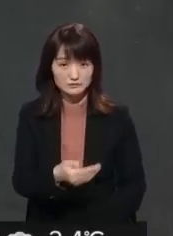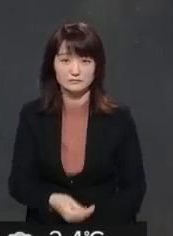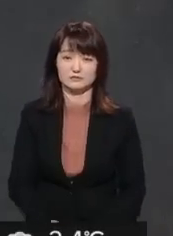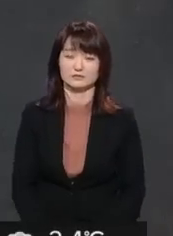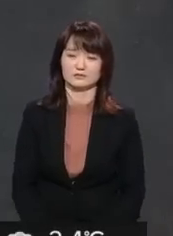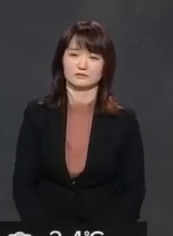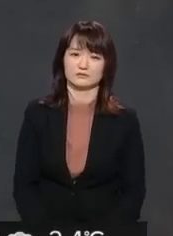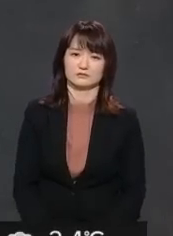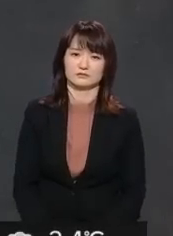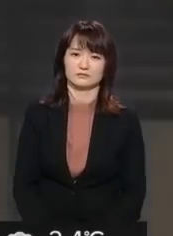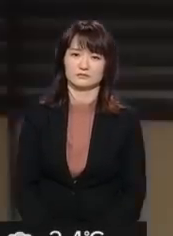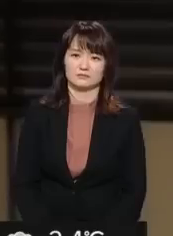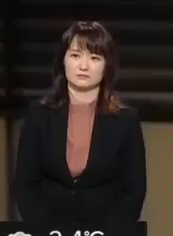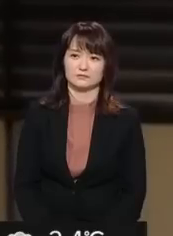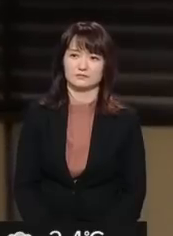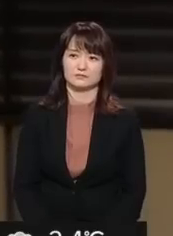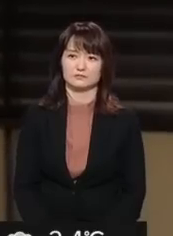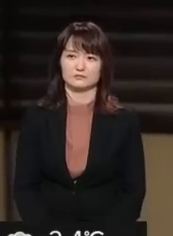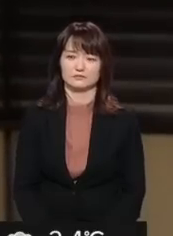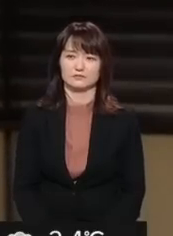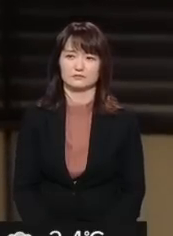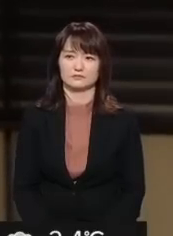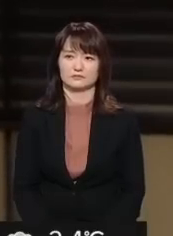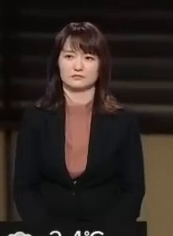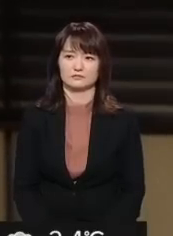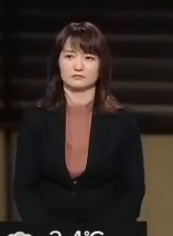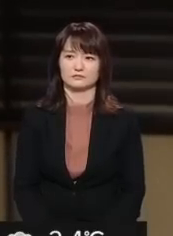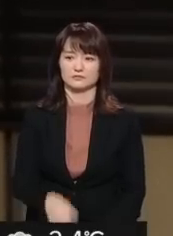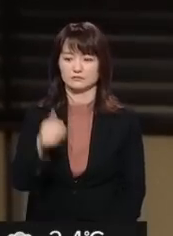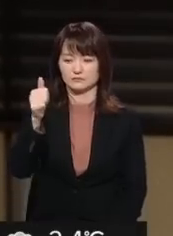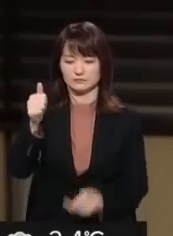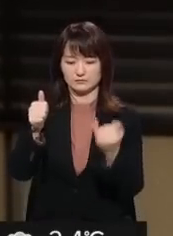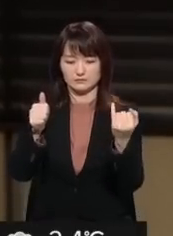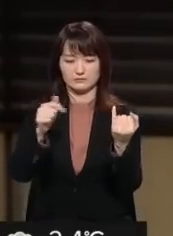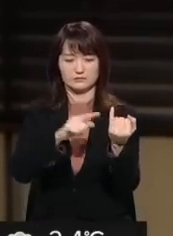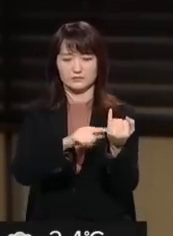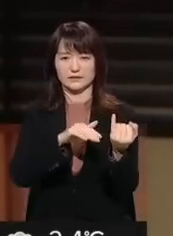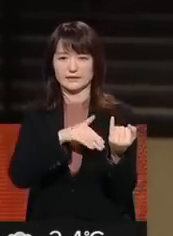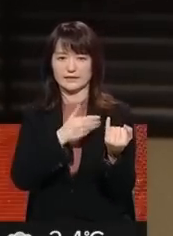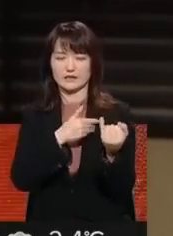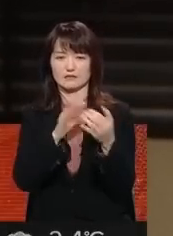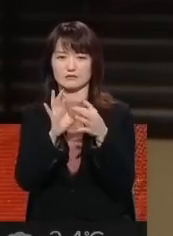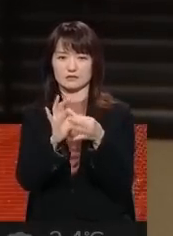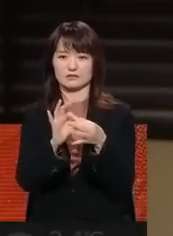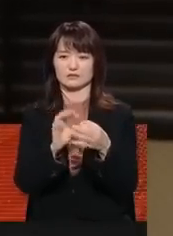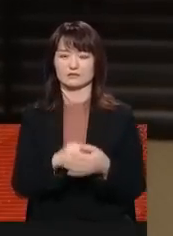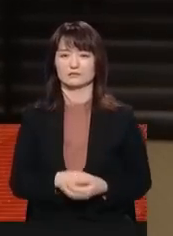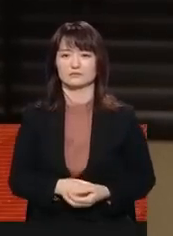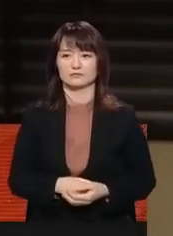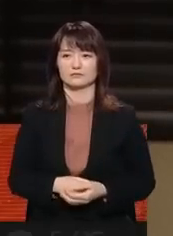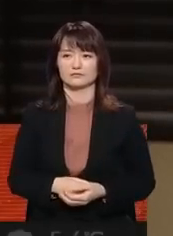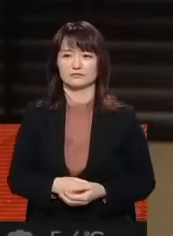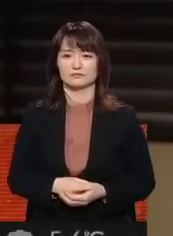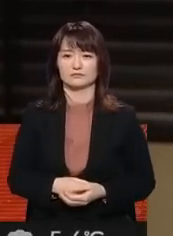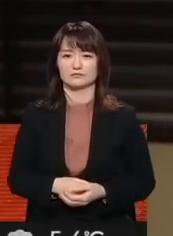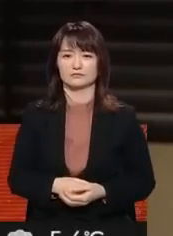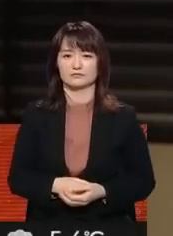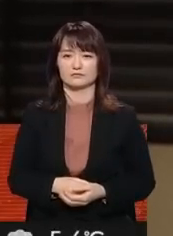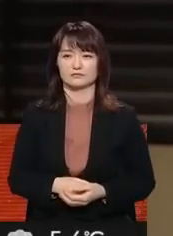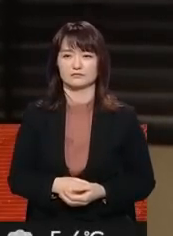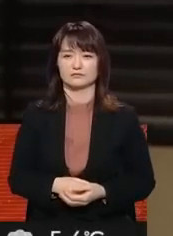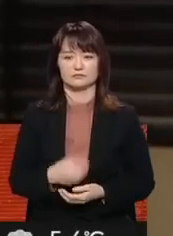두 사람은 좀 이렇게 내연 관계라고 하나요 만남을 가지는 관계였는데 주기적으로 이제 만남을